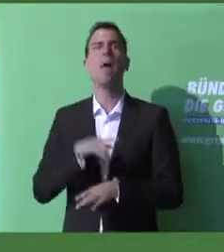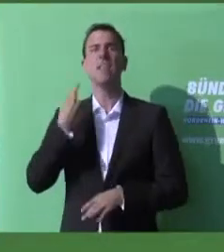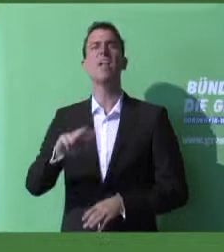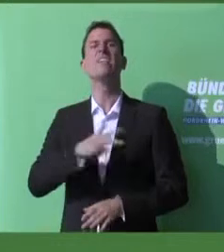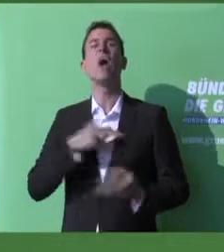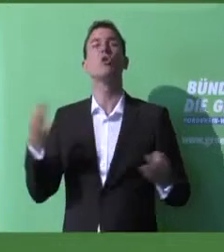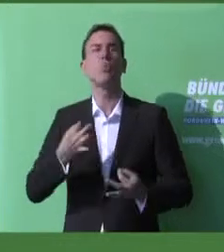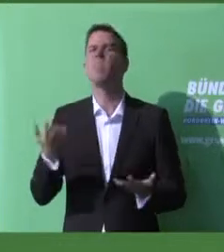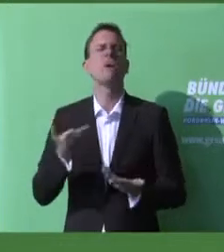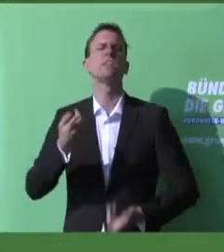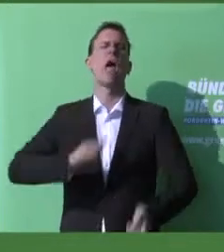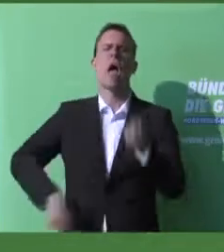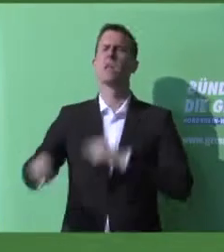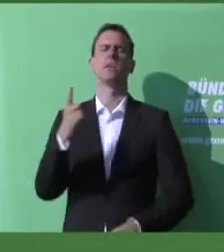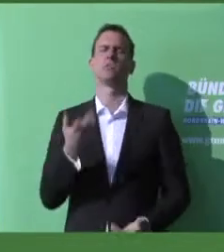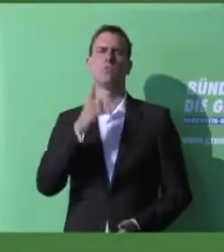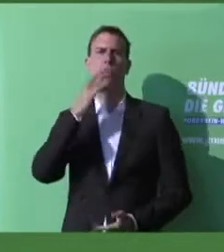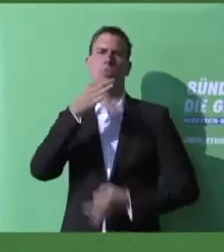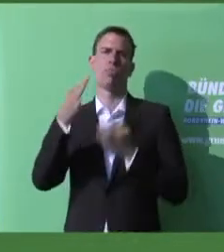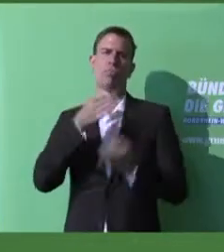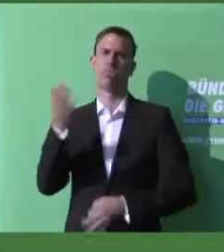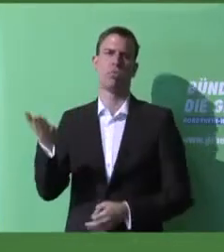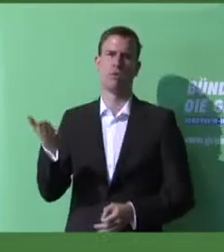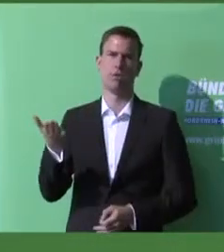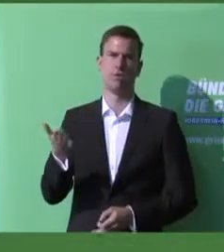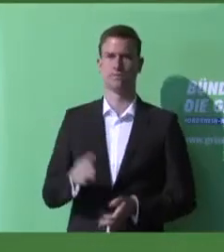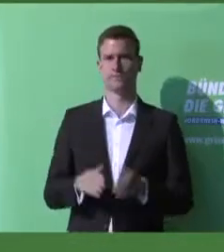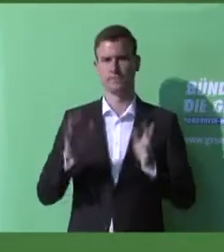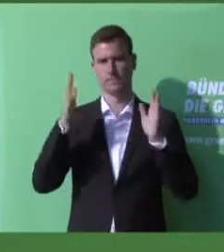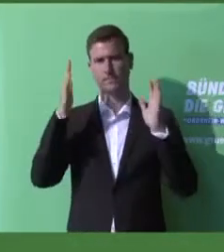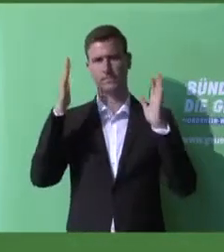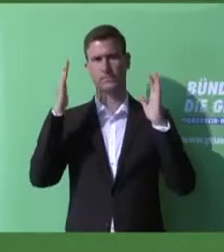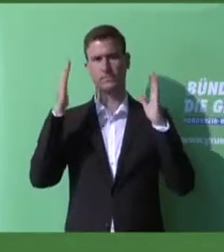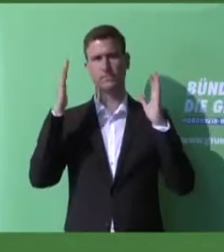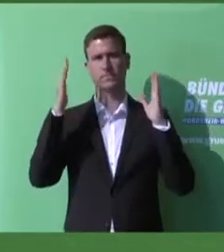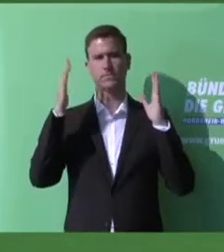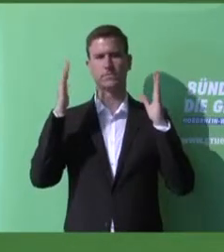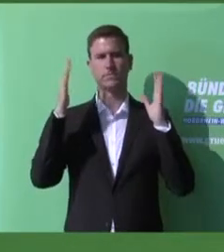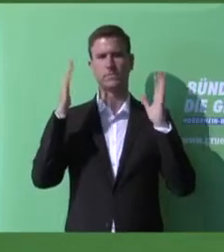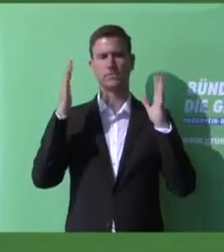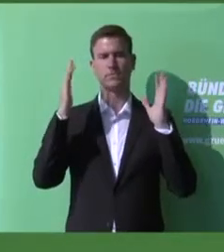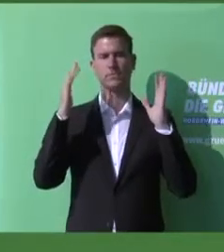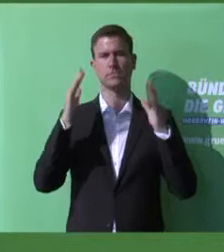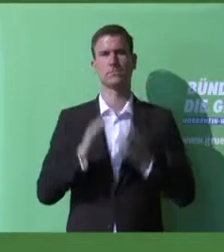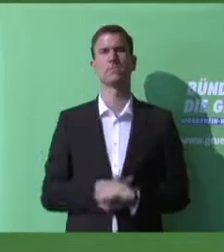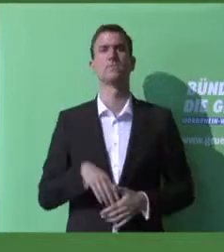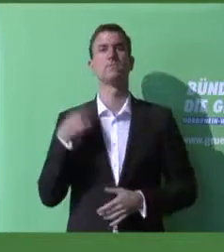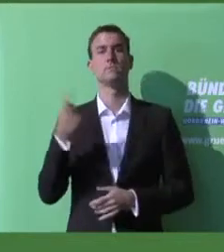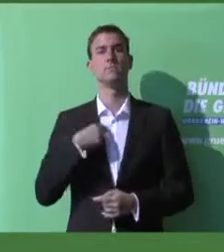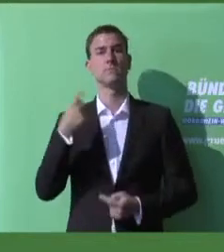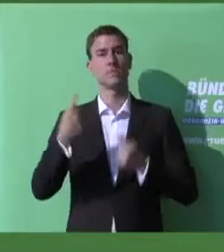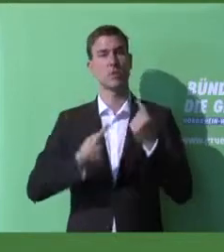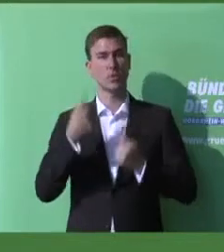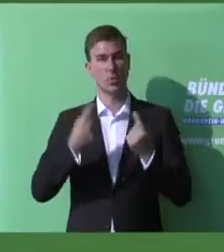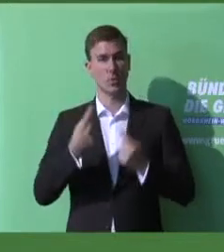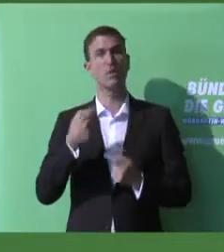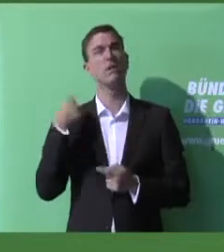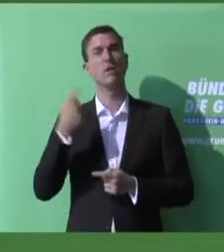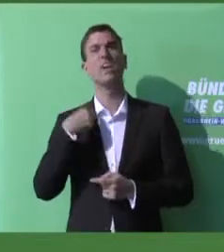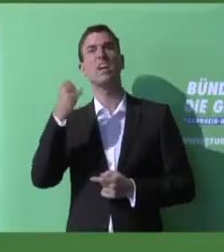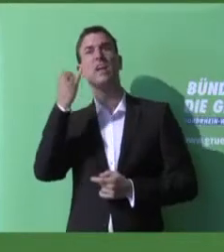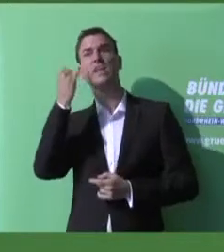Wir Grünen sind die Letzten, die eine gute Idee